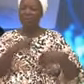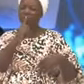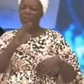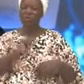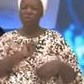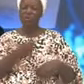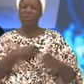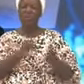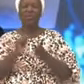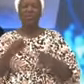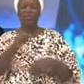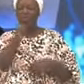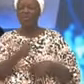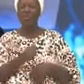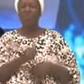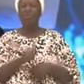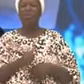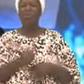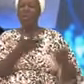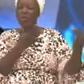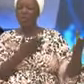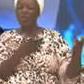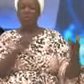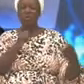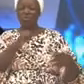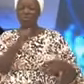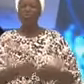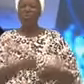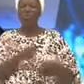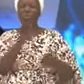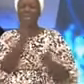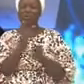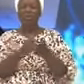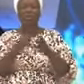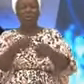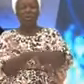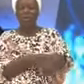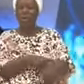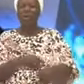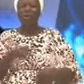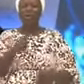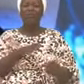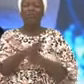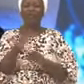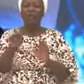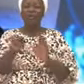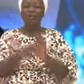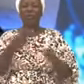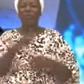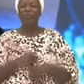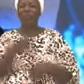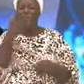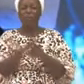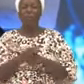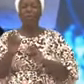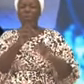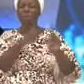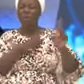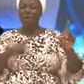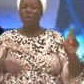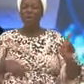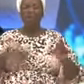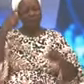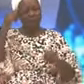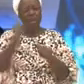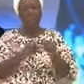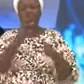quand tu ne vas pas retarder tu ne vas pas différer l'accomplissement de tes promesses seigneur pour qu'il